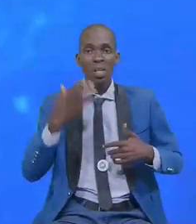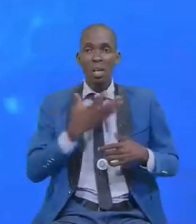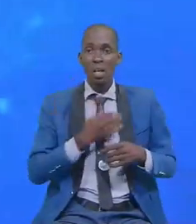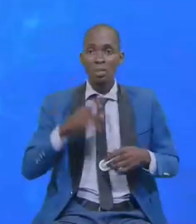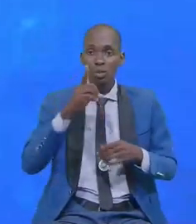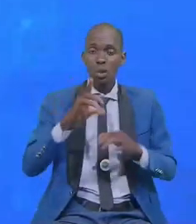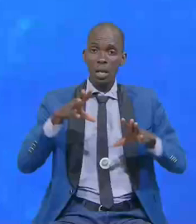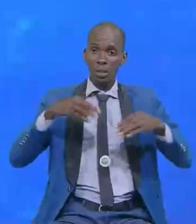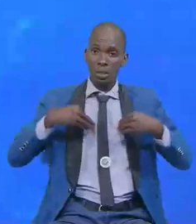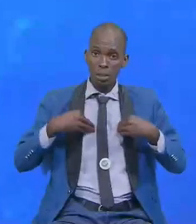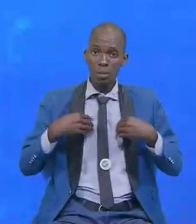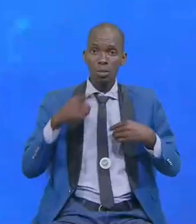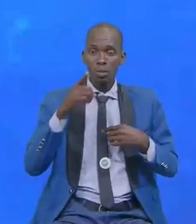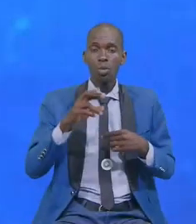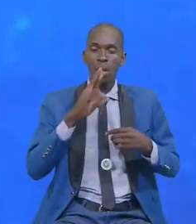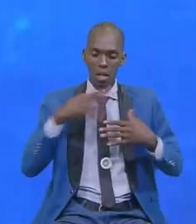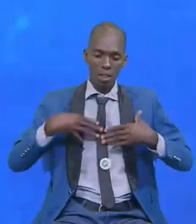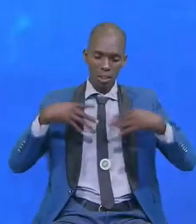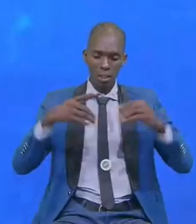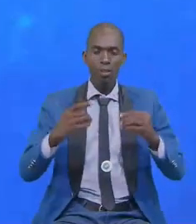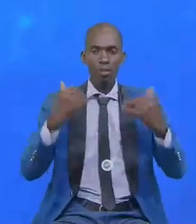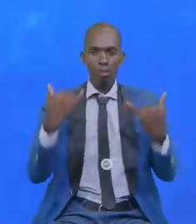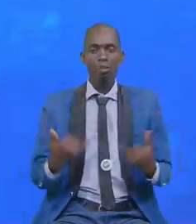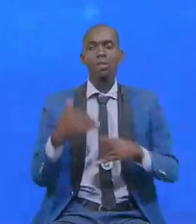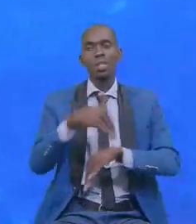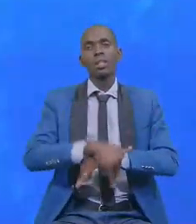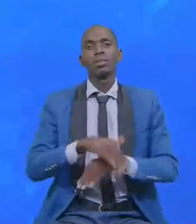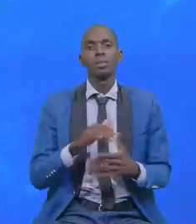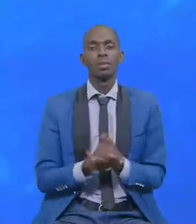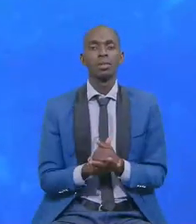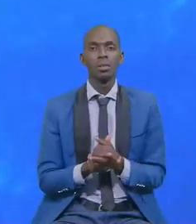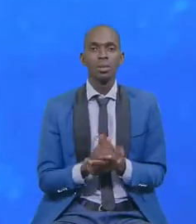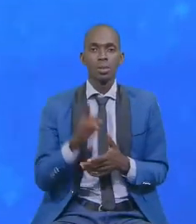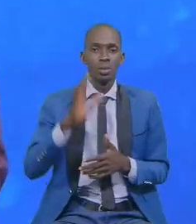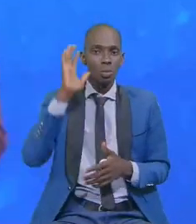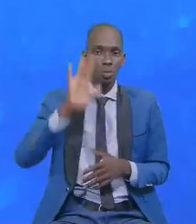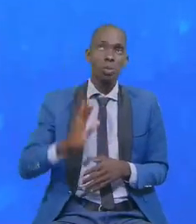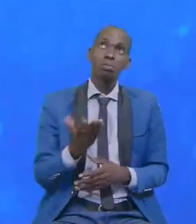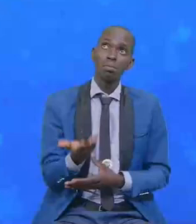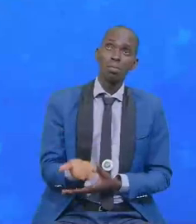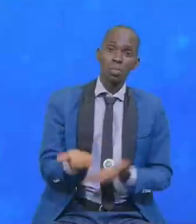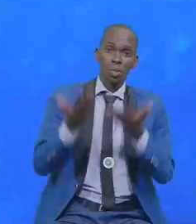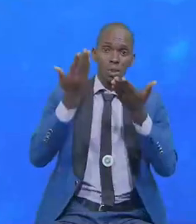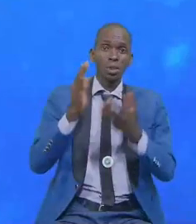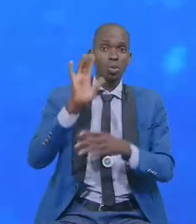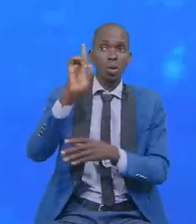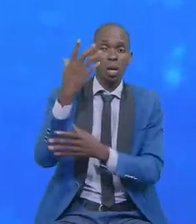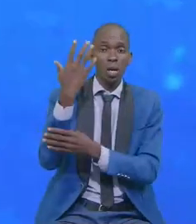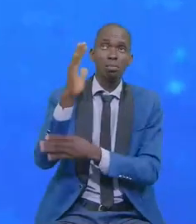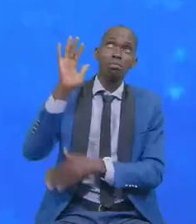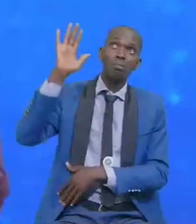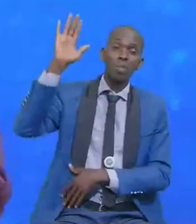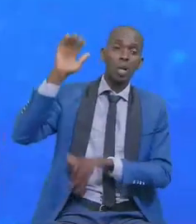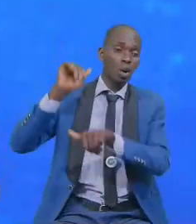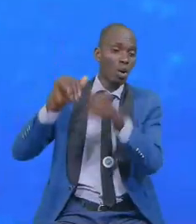et tu acceptes que tu es déjà guéri ce soir? Tu lèves une main et tu imposes